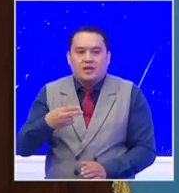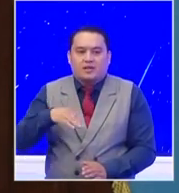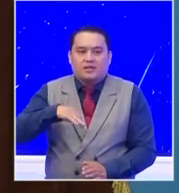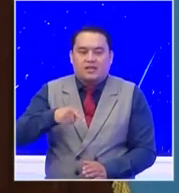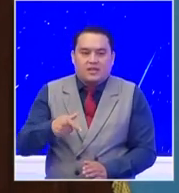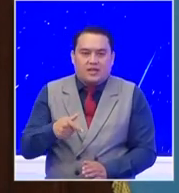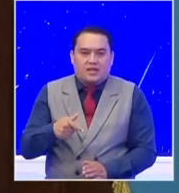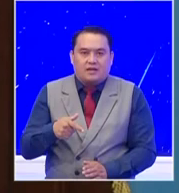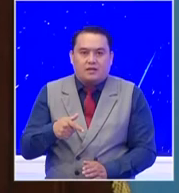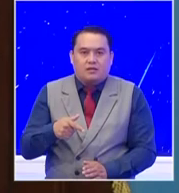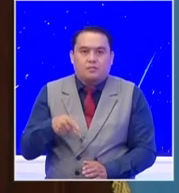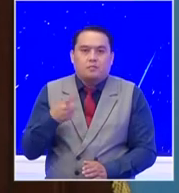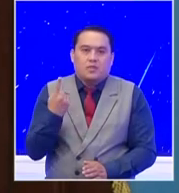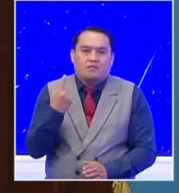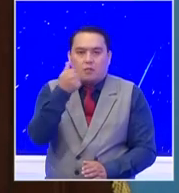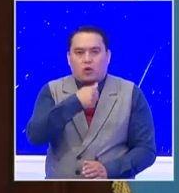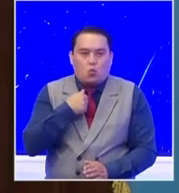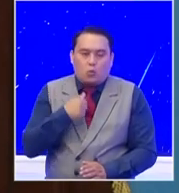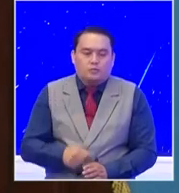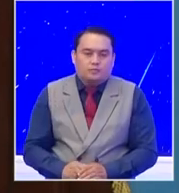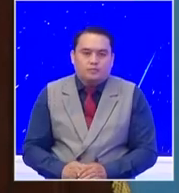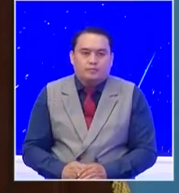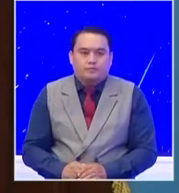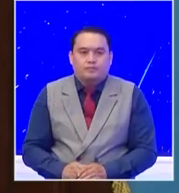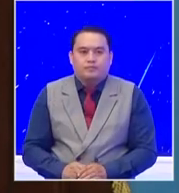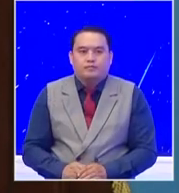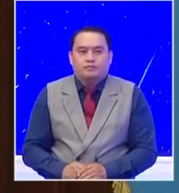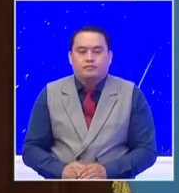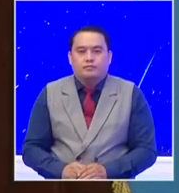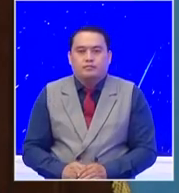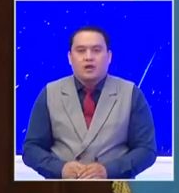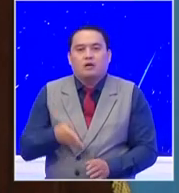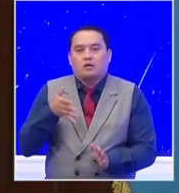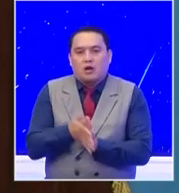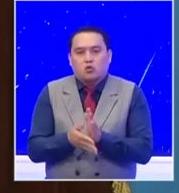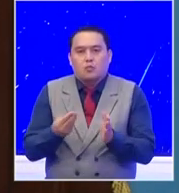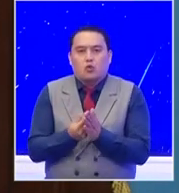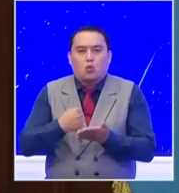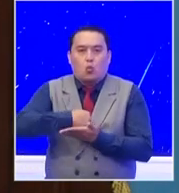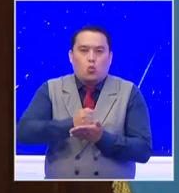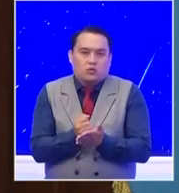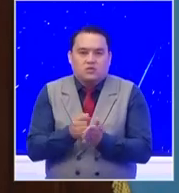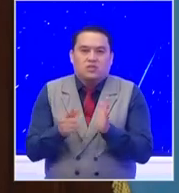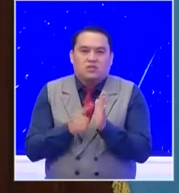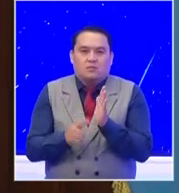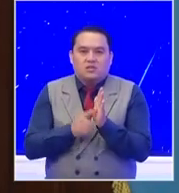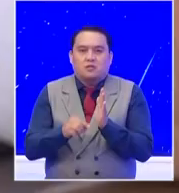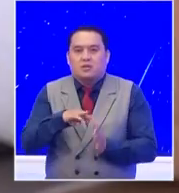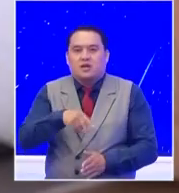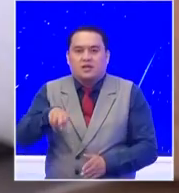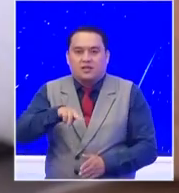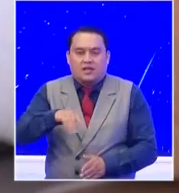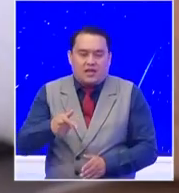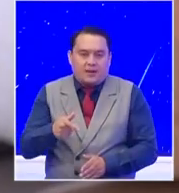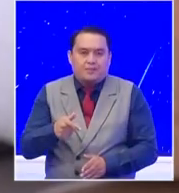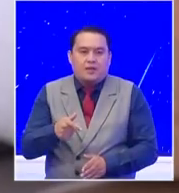миллиарда тенге в 2001 году. На текущий год расходная часть бюджета утверждена в сумме 70 миллиардов тенге. Одним